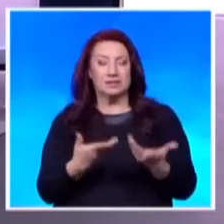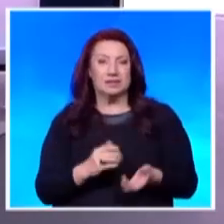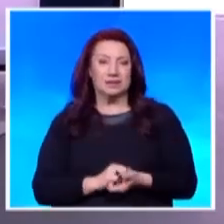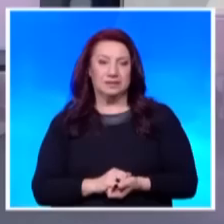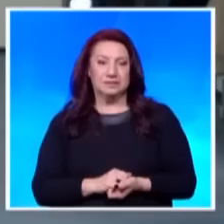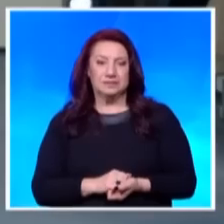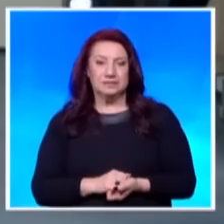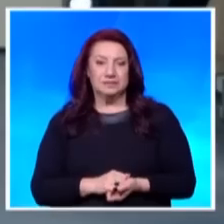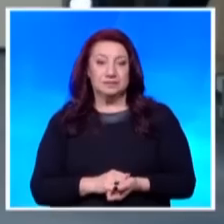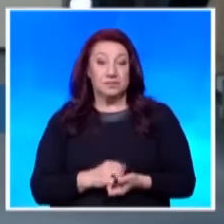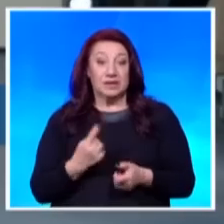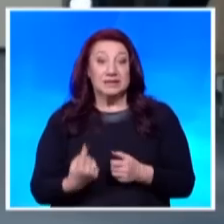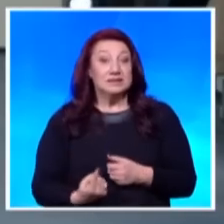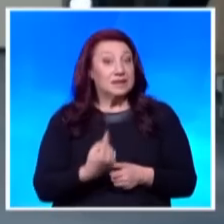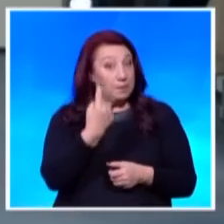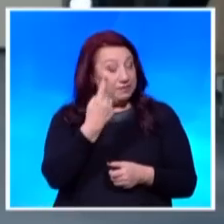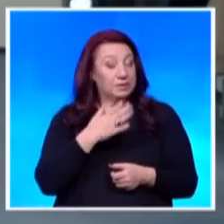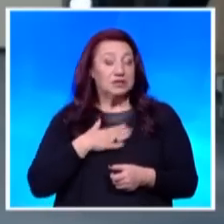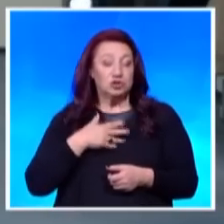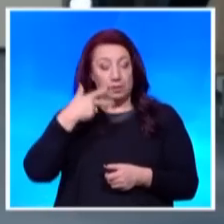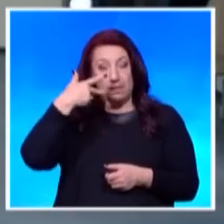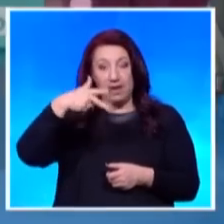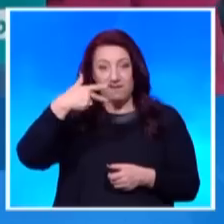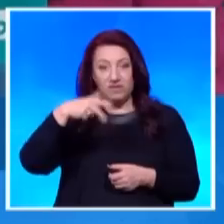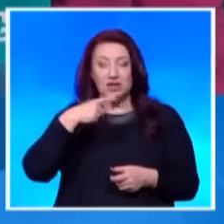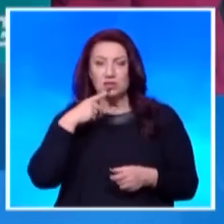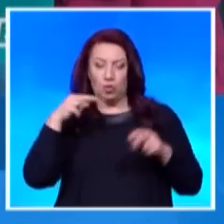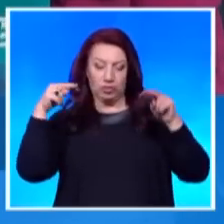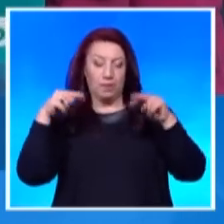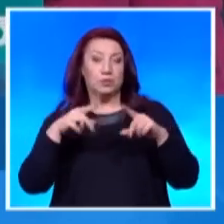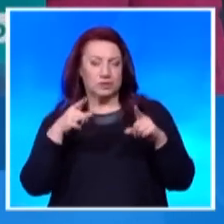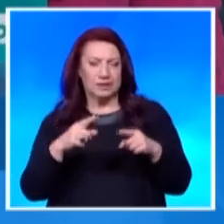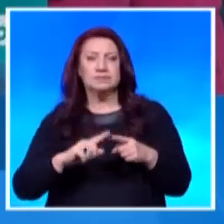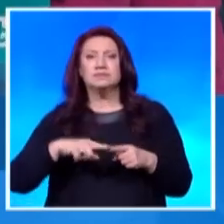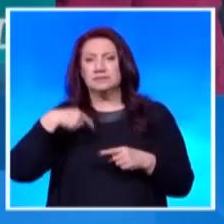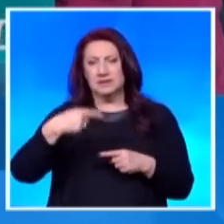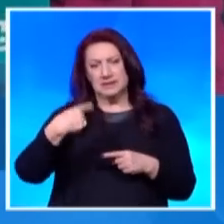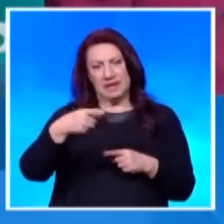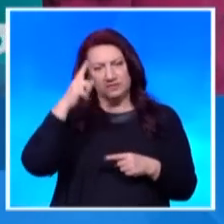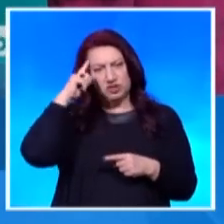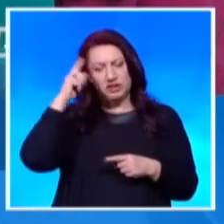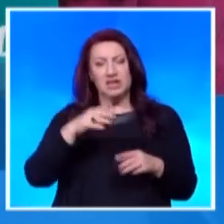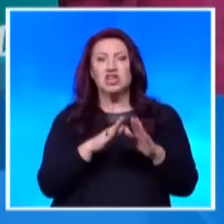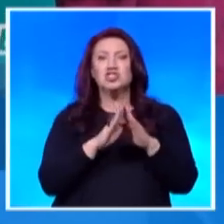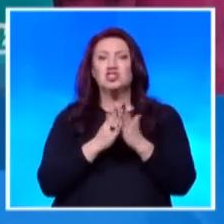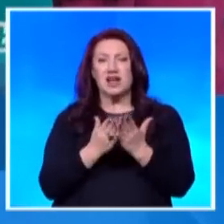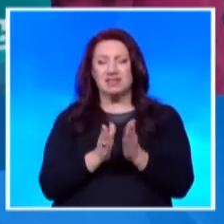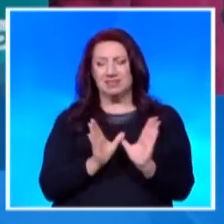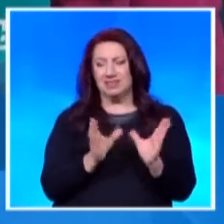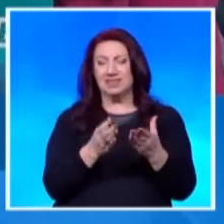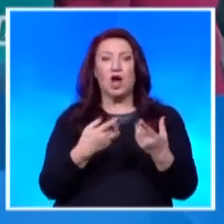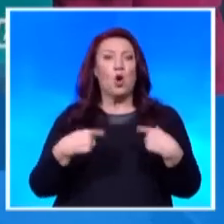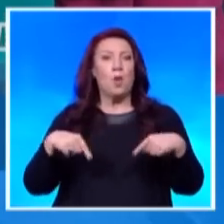За първи път на тези избори ще имаме и видеонаблюдение, затова и в следващите дни в страната членовете на секционните комисии, които